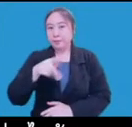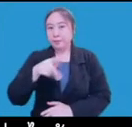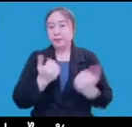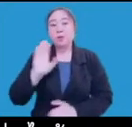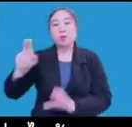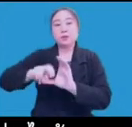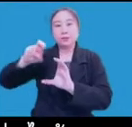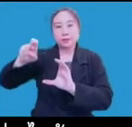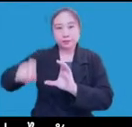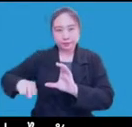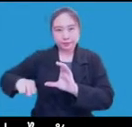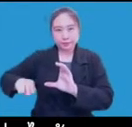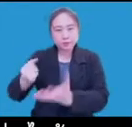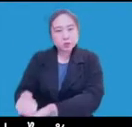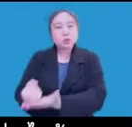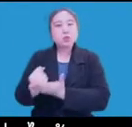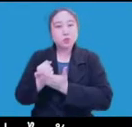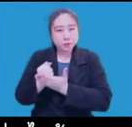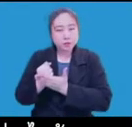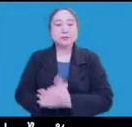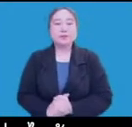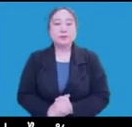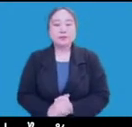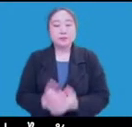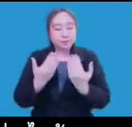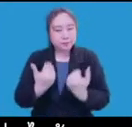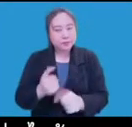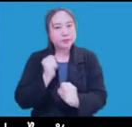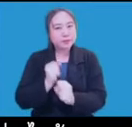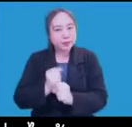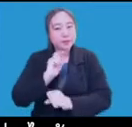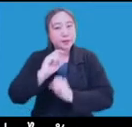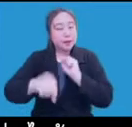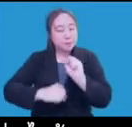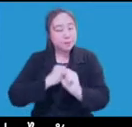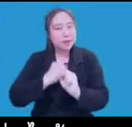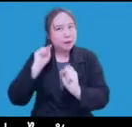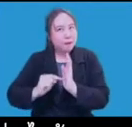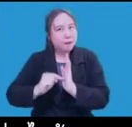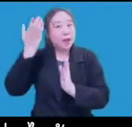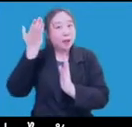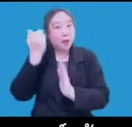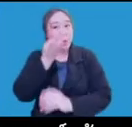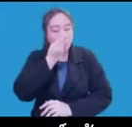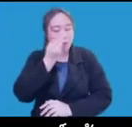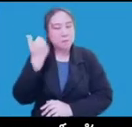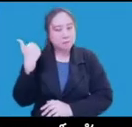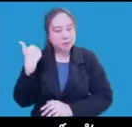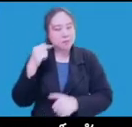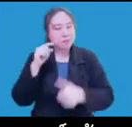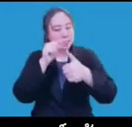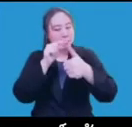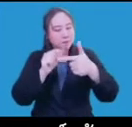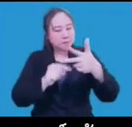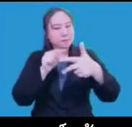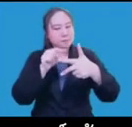าง Nextech เนี่ยได้อนุเคราะห์นะครับแล้วก็จากการใช้ไปในปีแรกเนี่ยก็พบว่ามีบางอย่าง